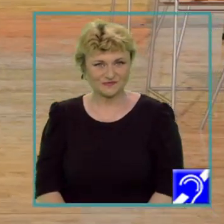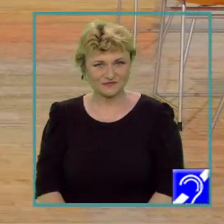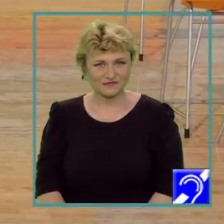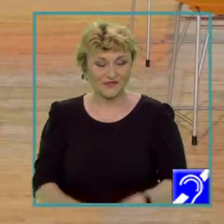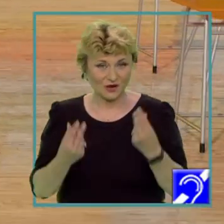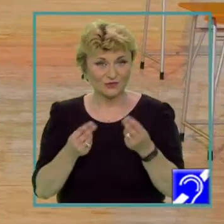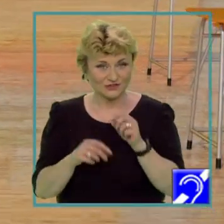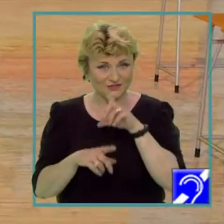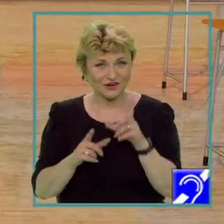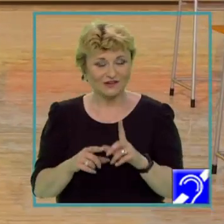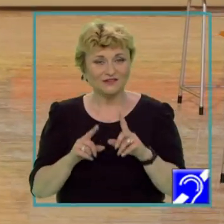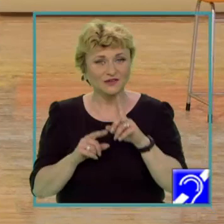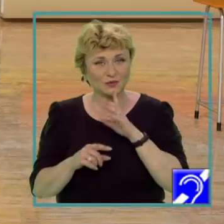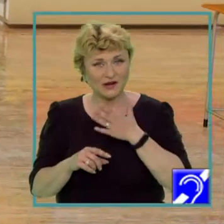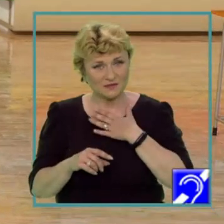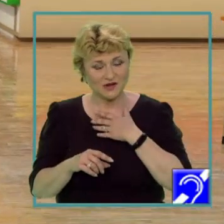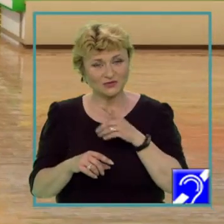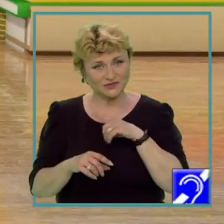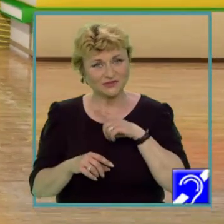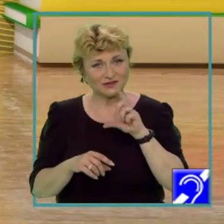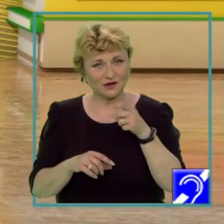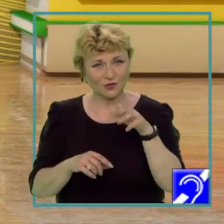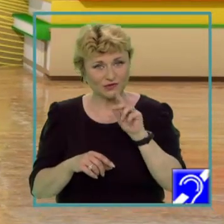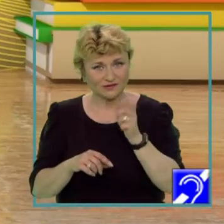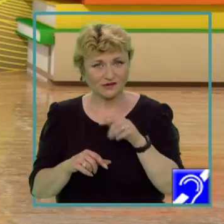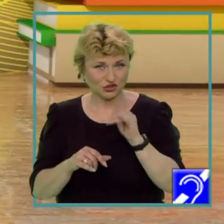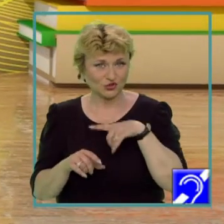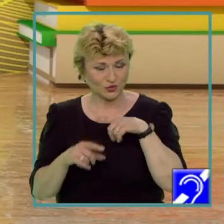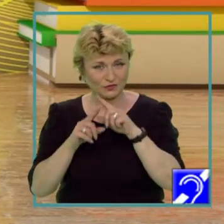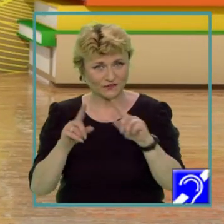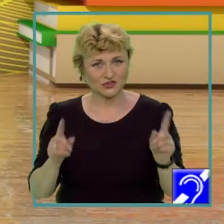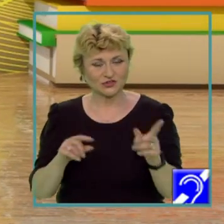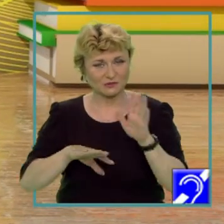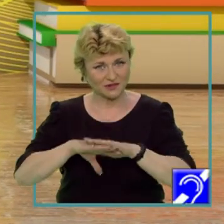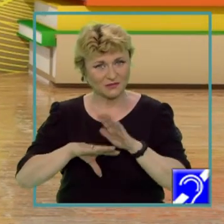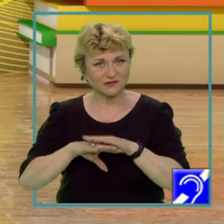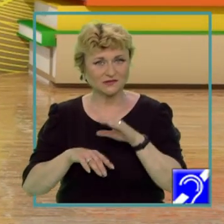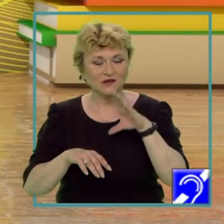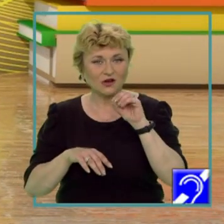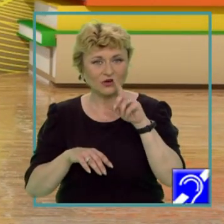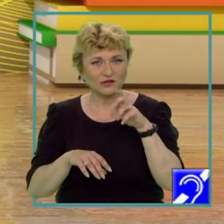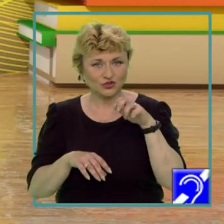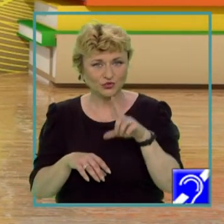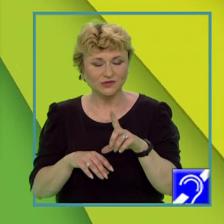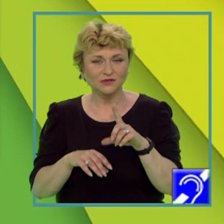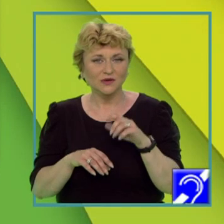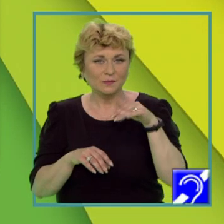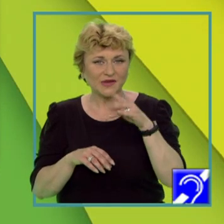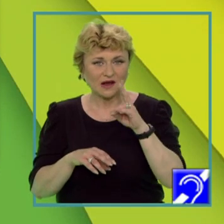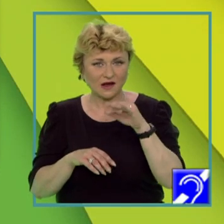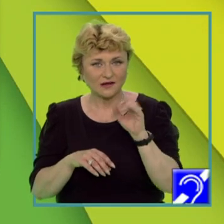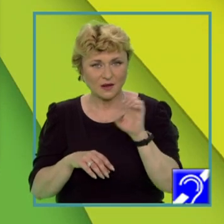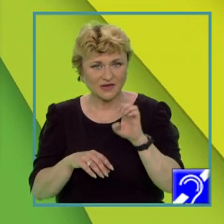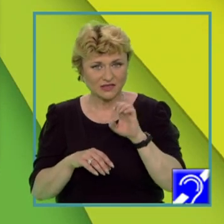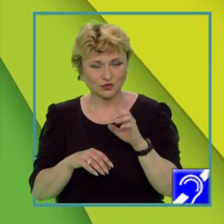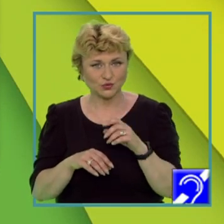Buna ziua numele meu este Claudia brăduț cea nu și Sunt profesor de matematică la Colegiul Național Mihai Eminescu din București pentru